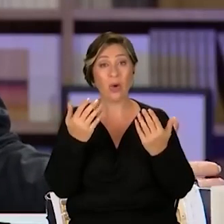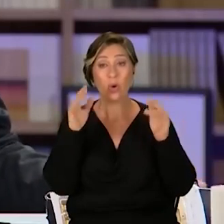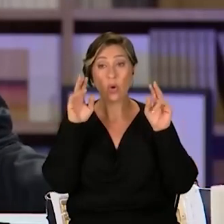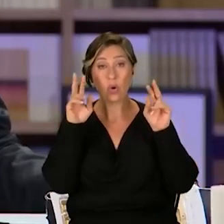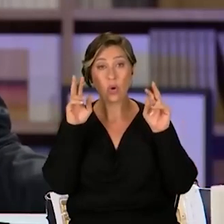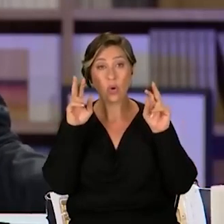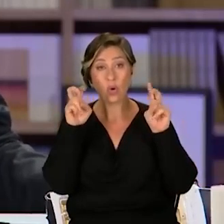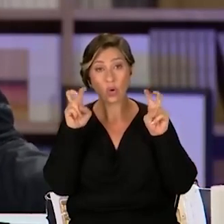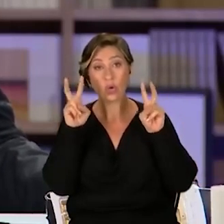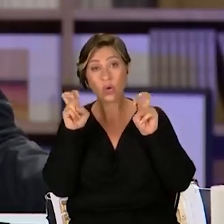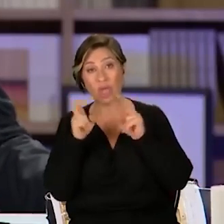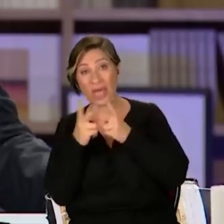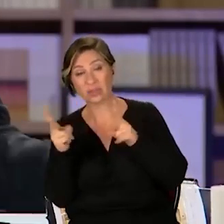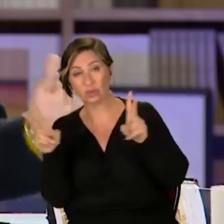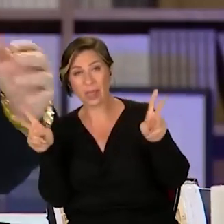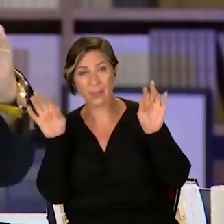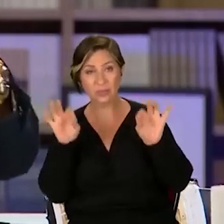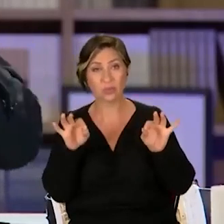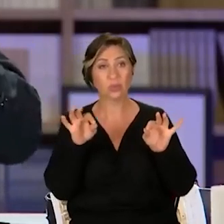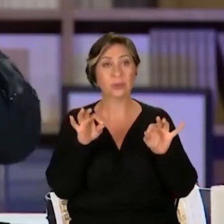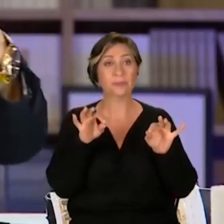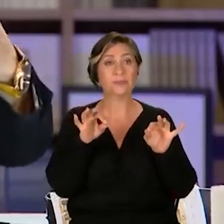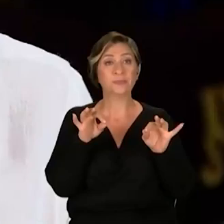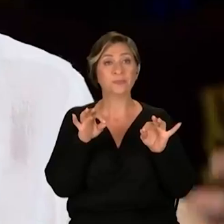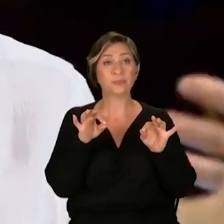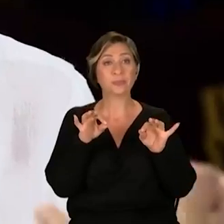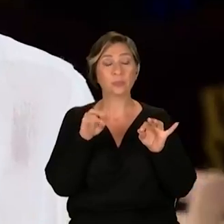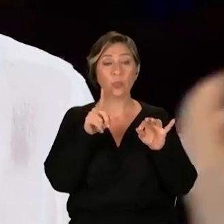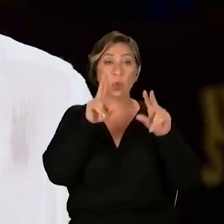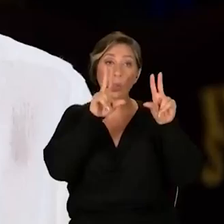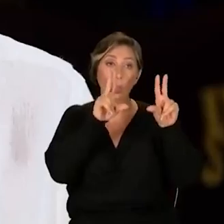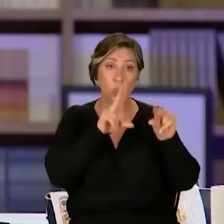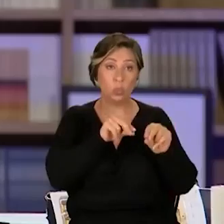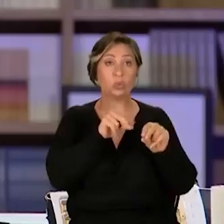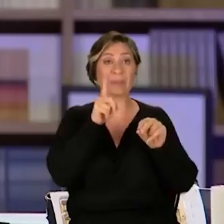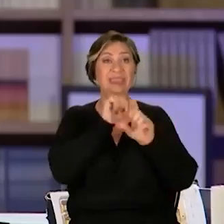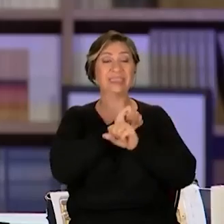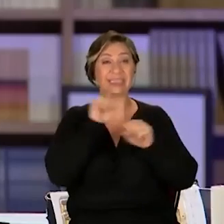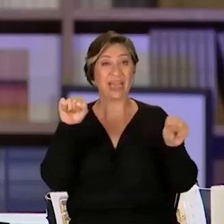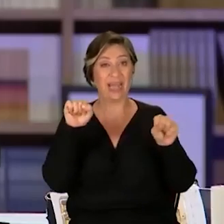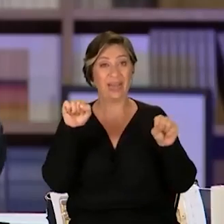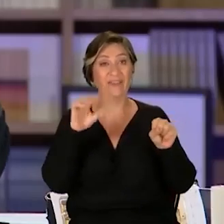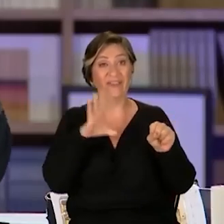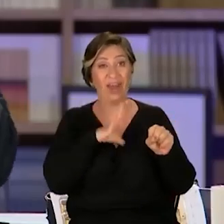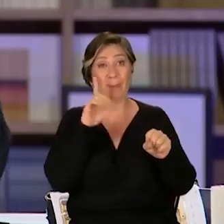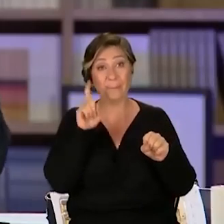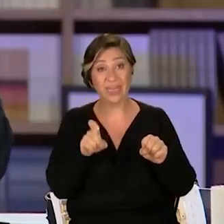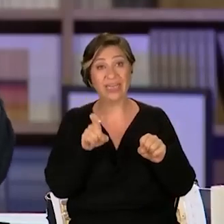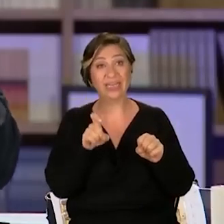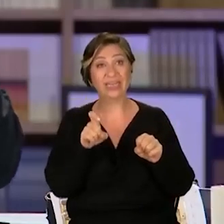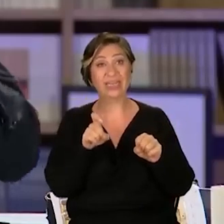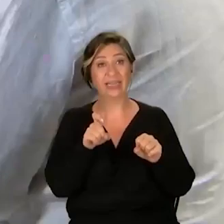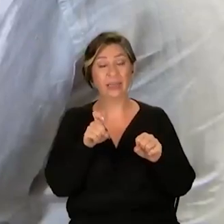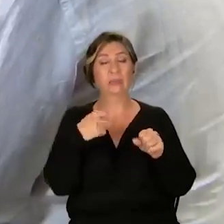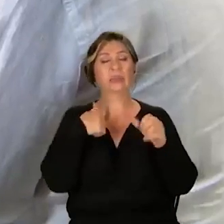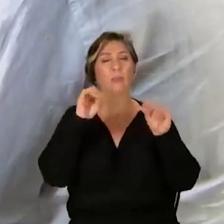konuyu biliyorsunuz. yani o uykunun da bir zararı var mı? Şimdi bir